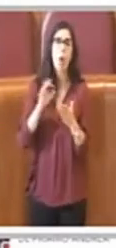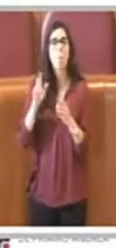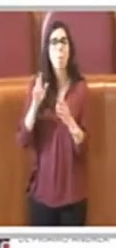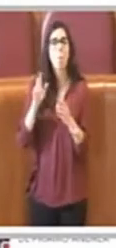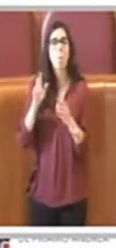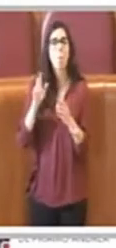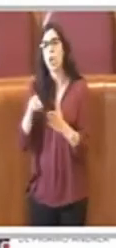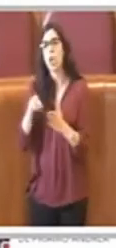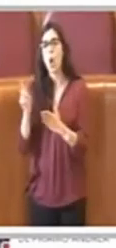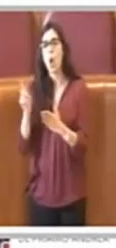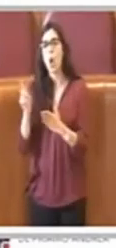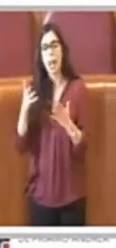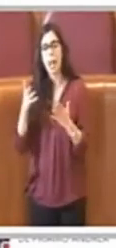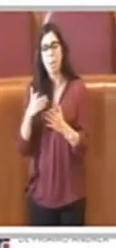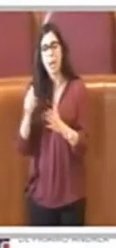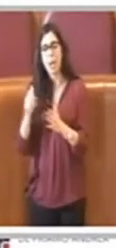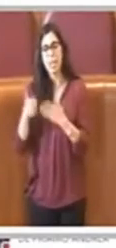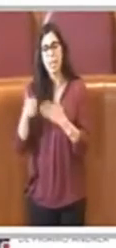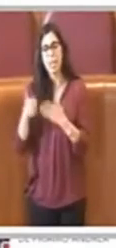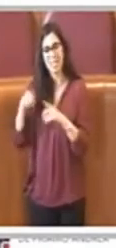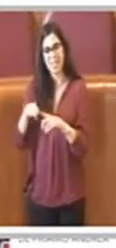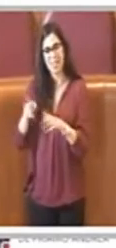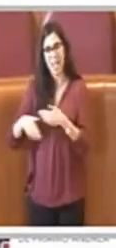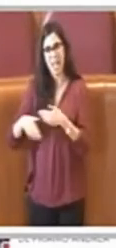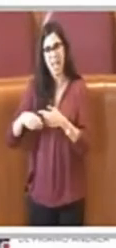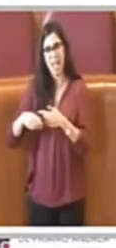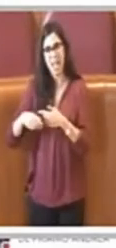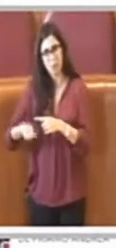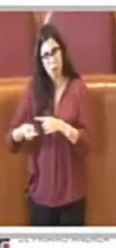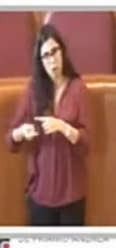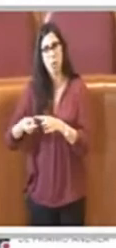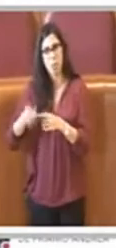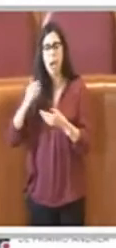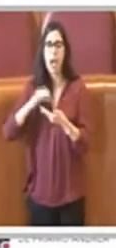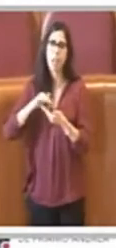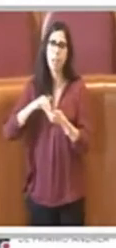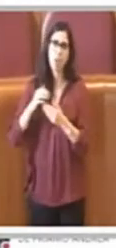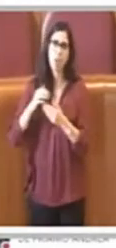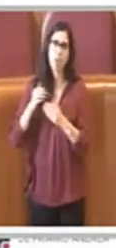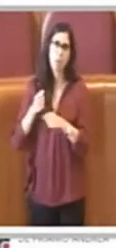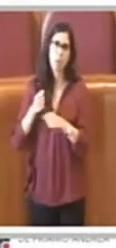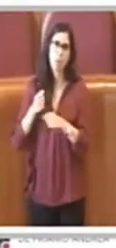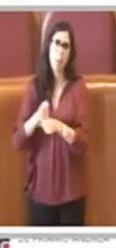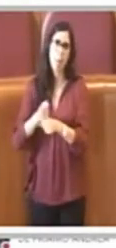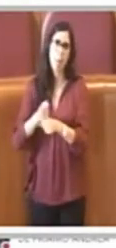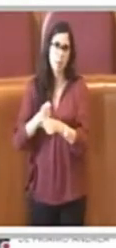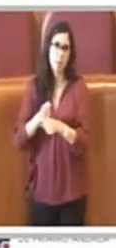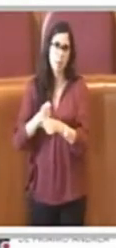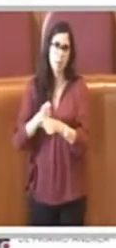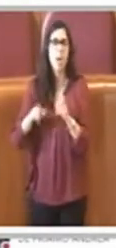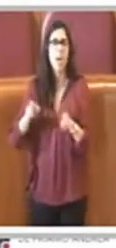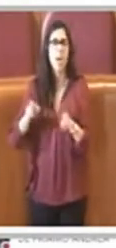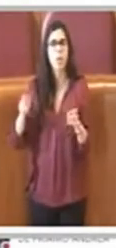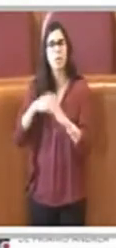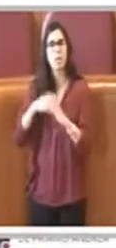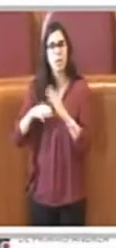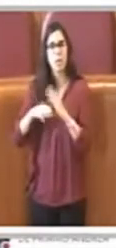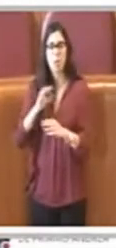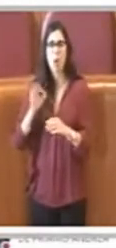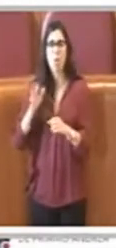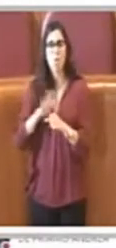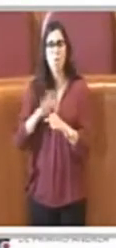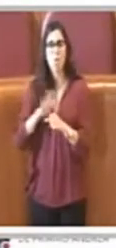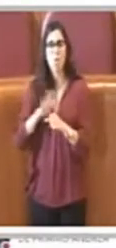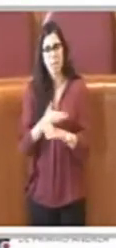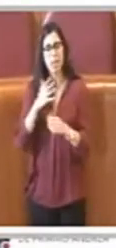6 mesi precedenti la domanda ad associazioni rappresentative delle persone con disabilità e delle loro famiglie, che operano chiaramente